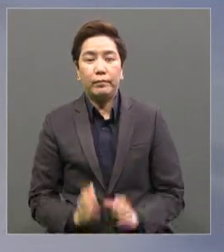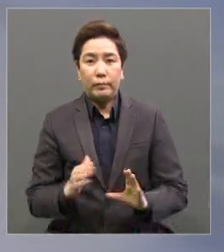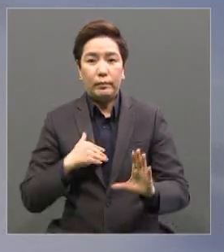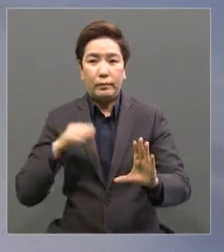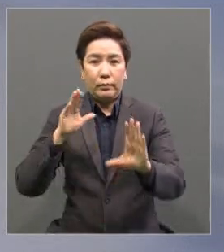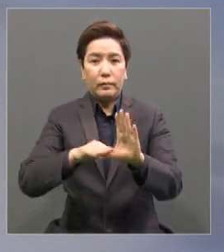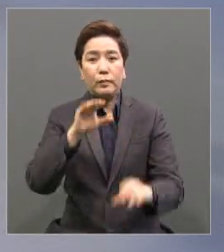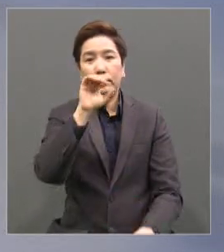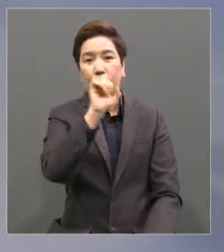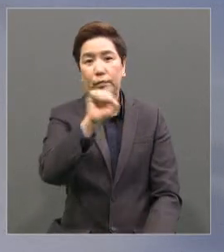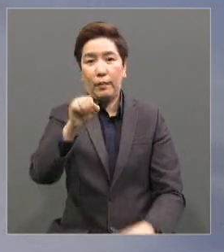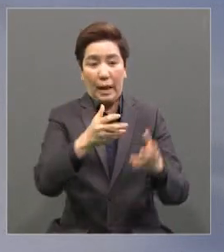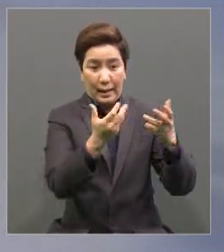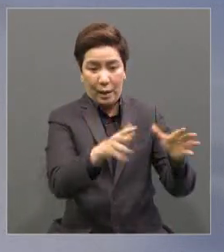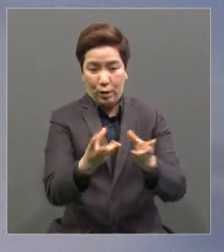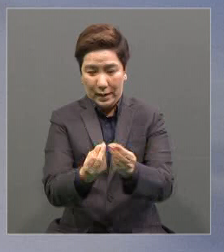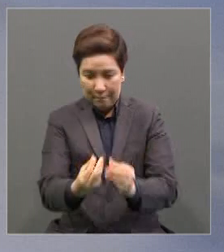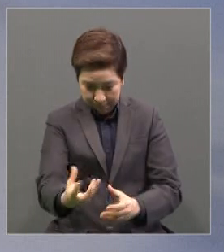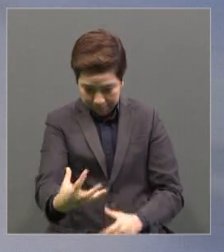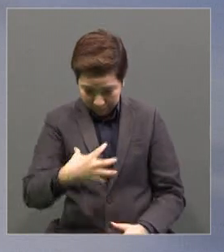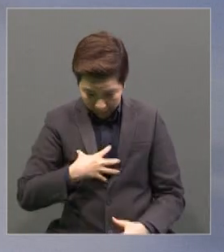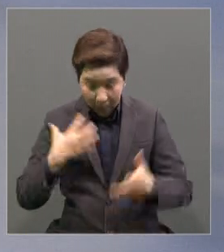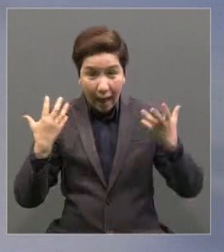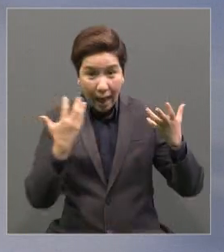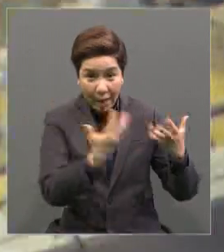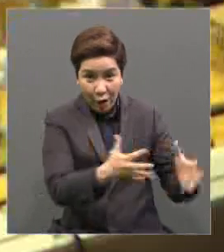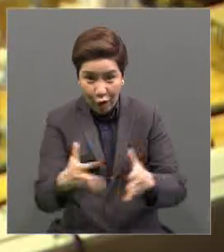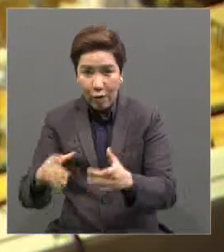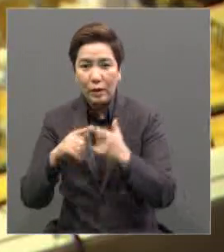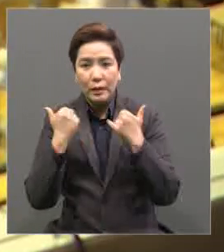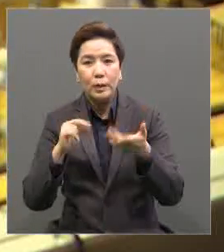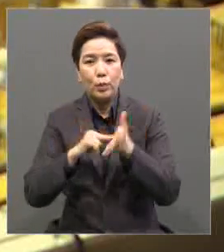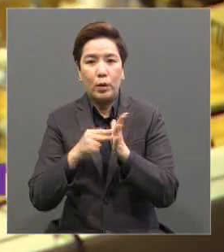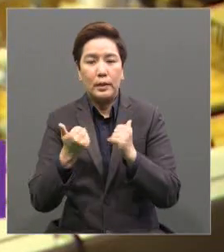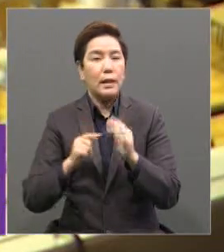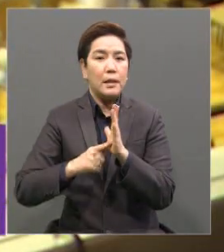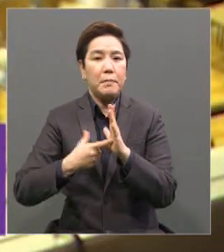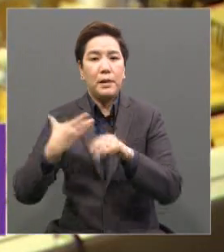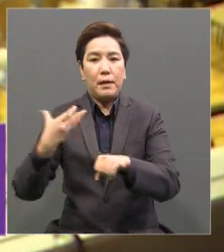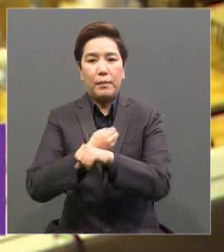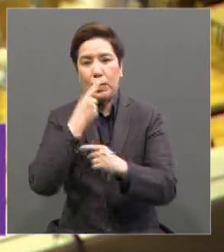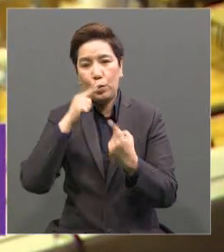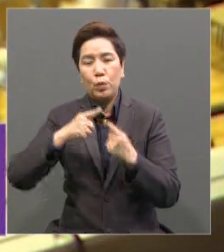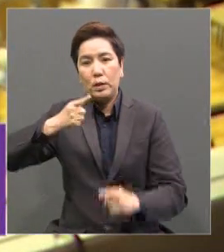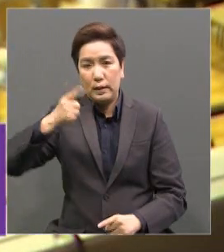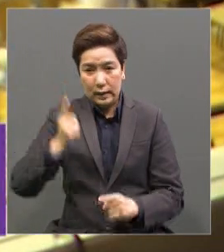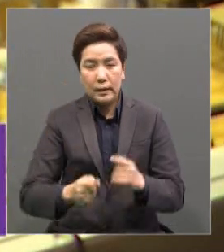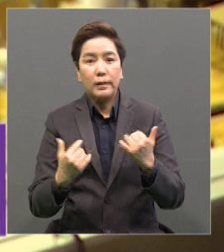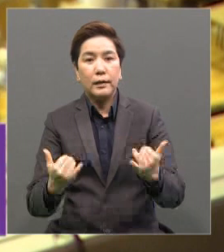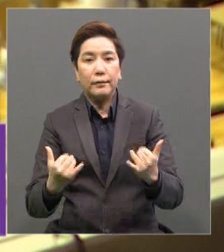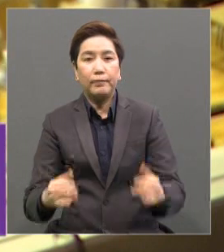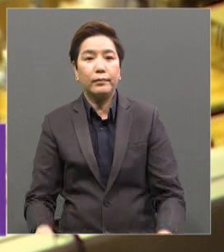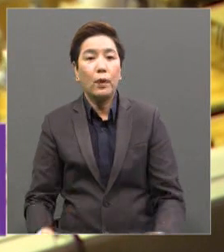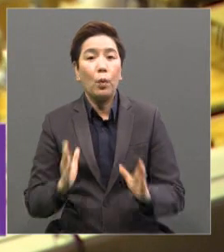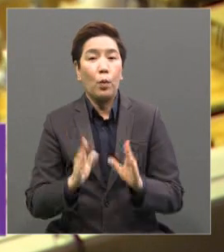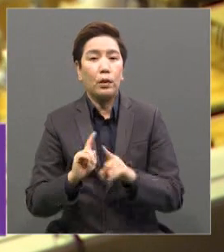ส.ของแต่ละคนแต่ละพรรคได้เบอร์เป็นของตัวเองเป็นที่เรียบร้อยแล้วนะครับก็ถือว่าปีกลองทางการเมืองได้ลั่นอย่างเป็นทางการแล้วนะครับ